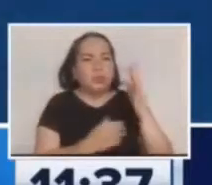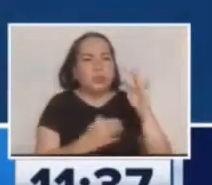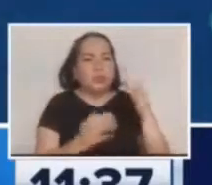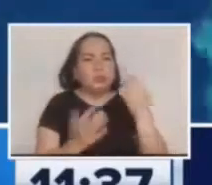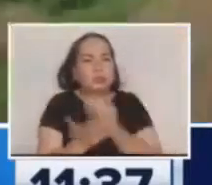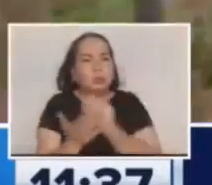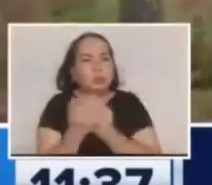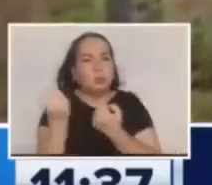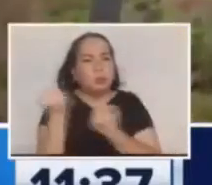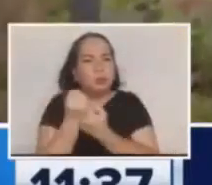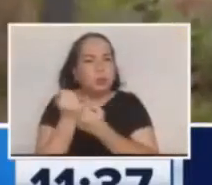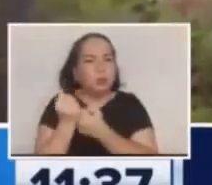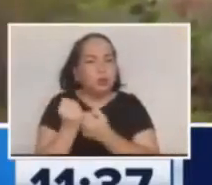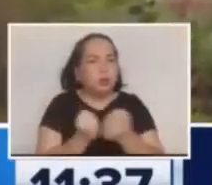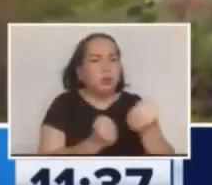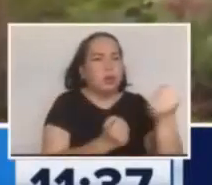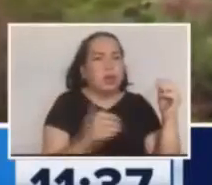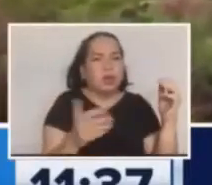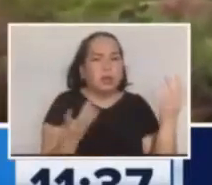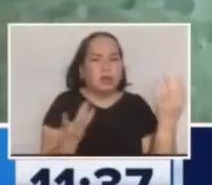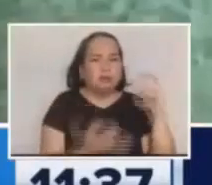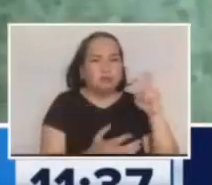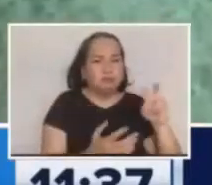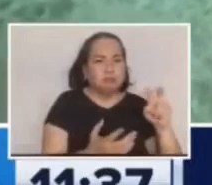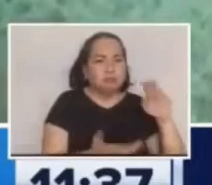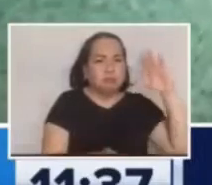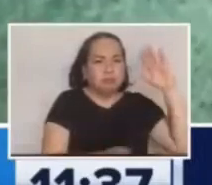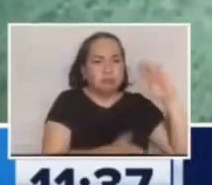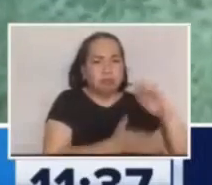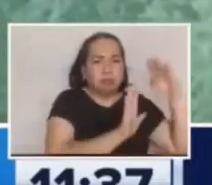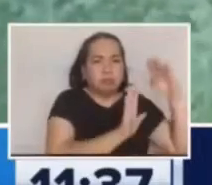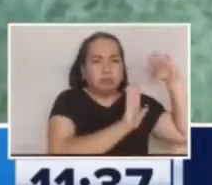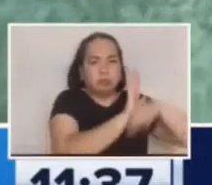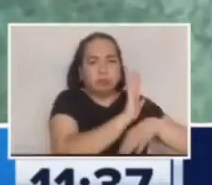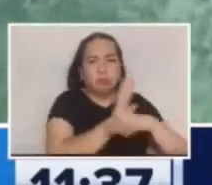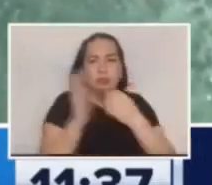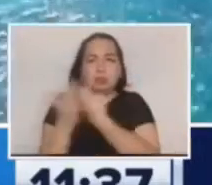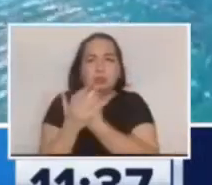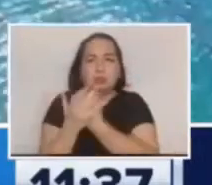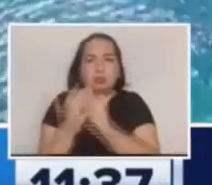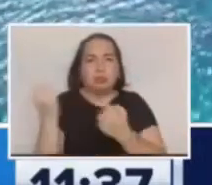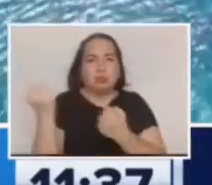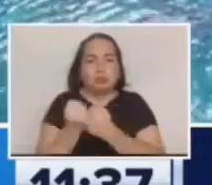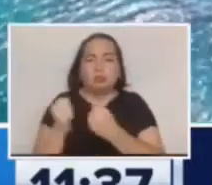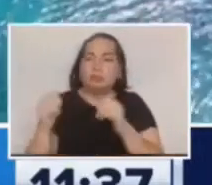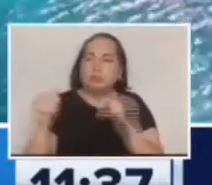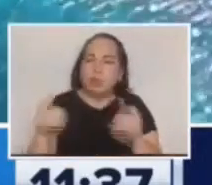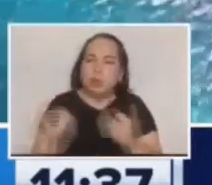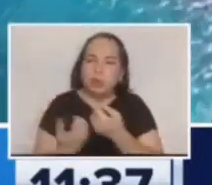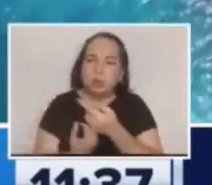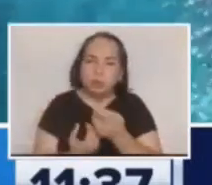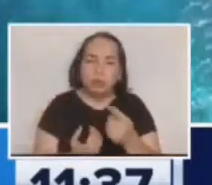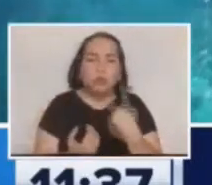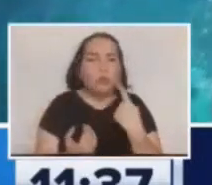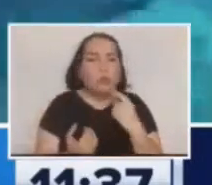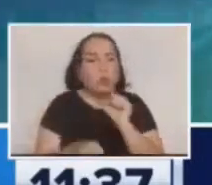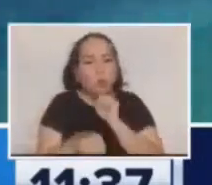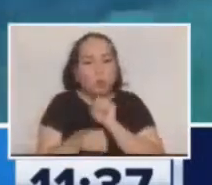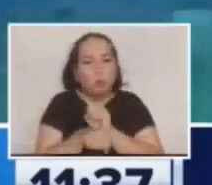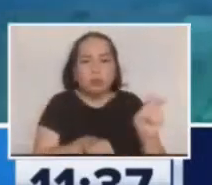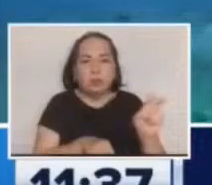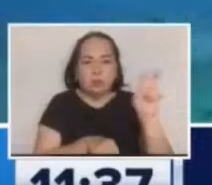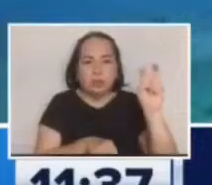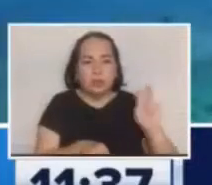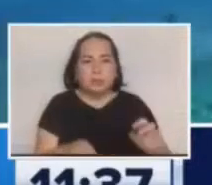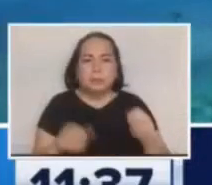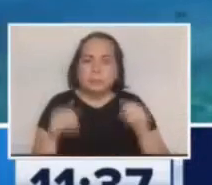natin, whatever happens do sa mga arrival na OFWs, infections man o wala, let the medical sector take care